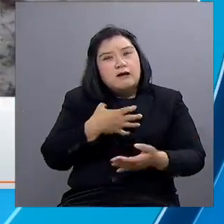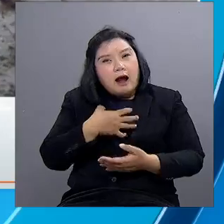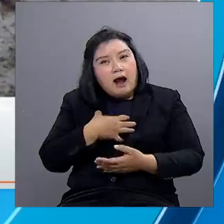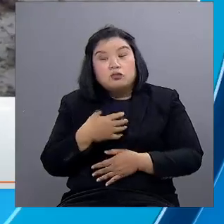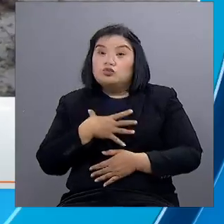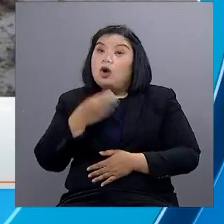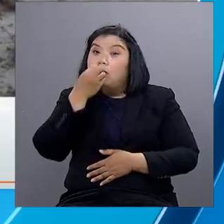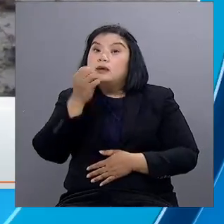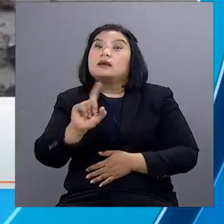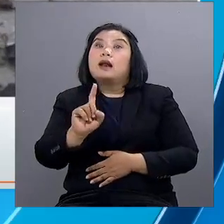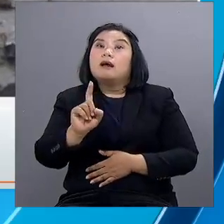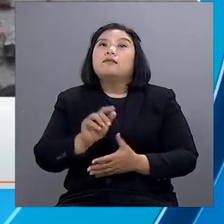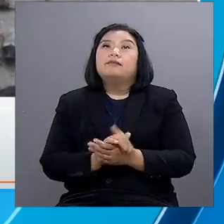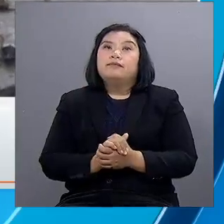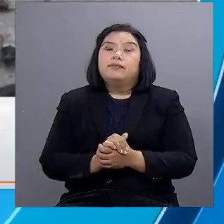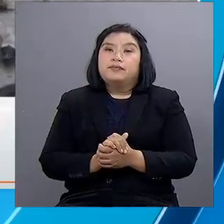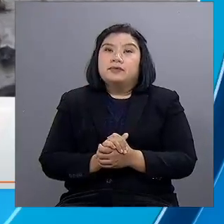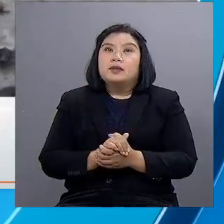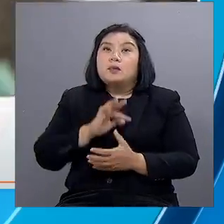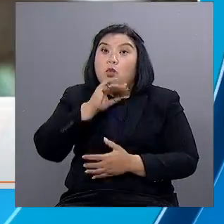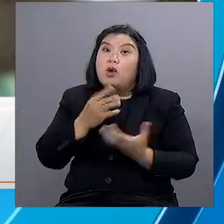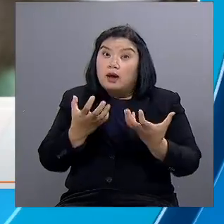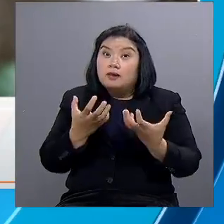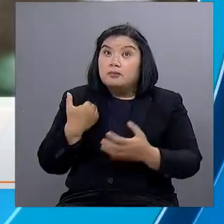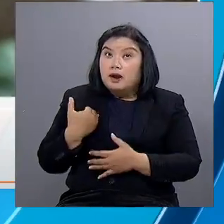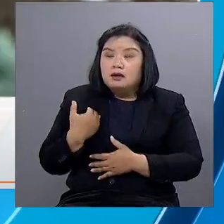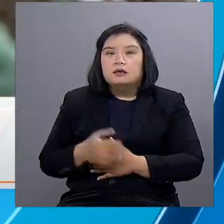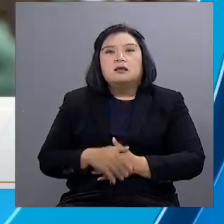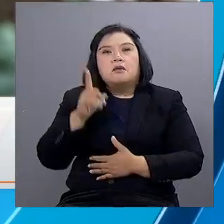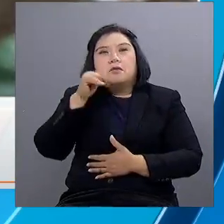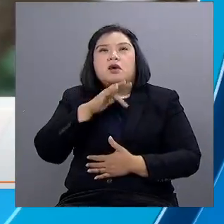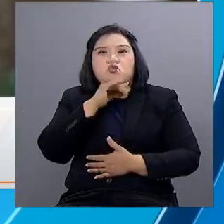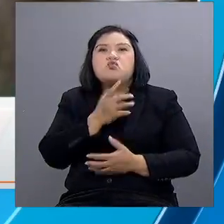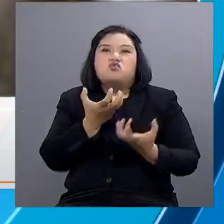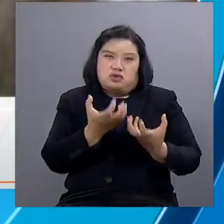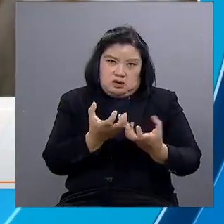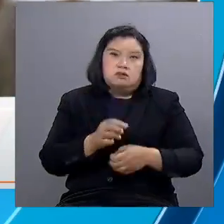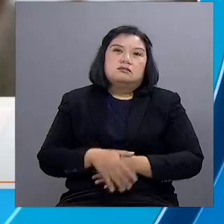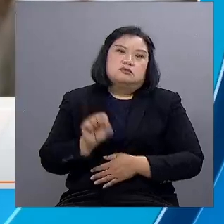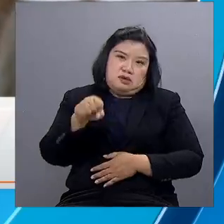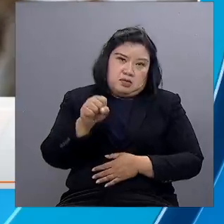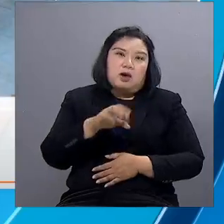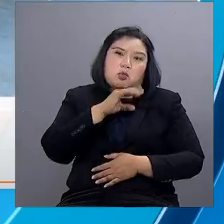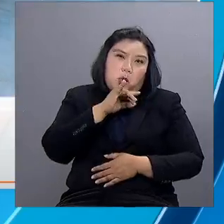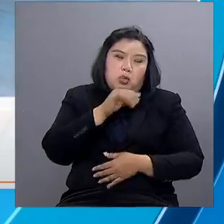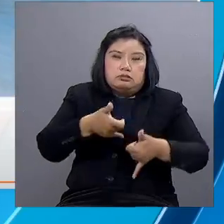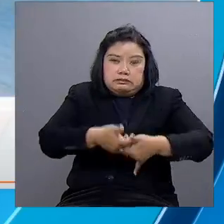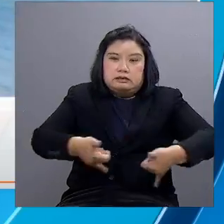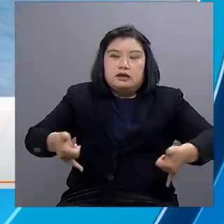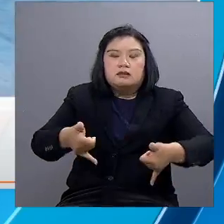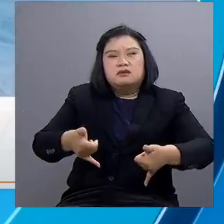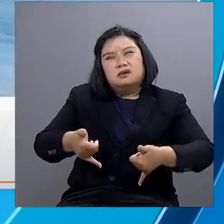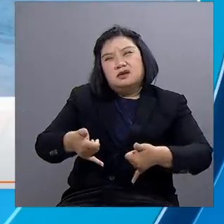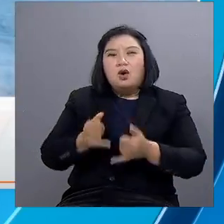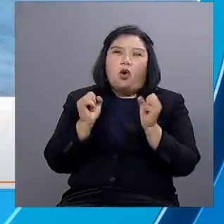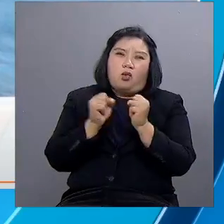เริ่มแบบนี้ก่อนดังนั้นนะแม่คุณต้องเลี้ยง ฟาร์มหมู เปิดเป็นฟาร์มหมู แล้วพอเลี้ยงมันเราก็ไม่กล้ากินมันอีกอ่ะ นะเห็นไหมดังนั้นคุณต้องกิน